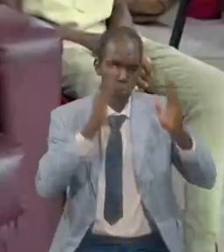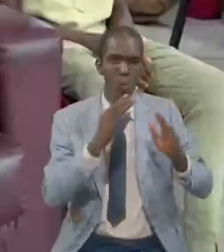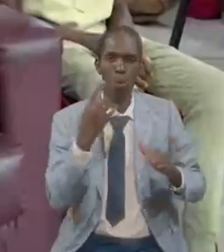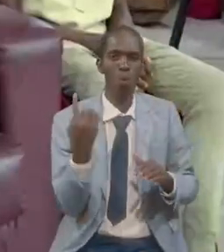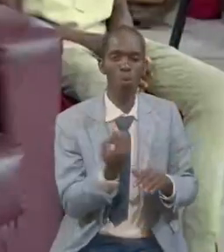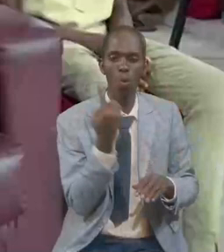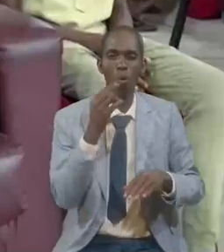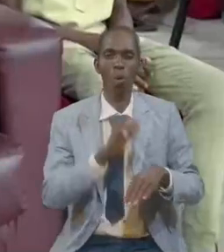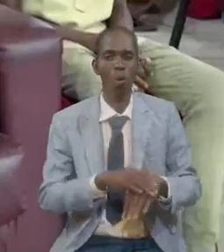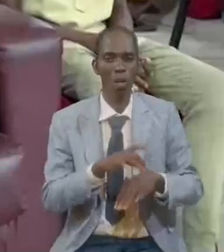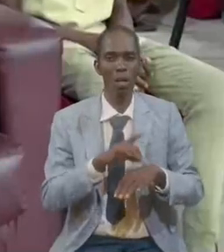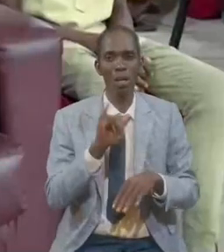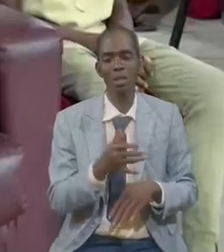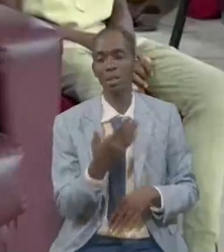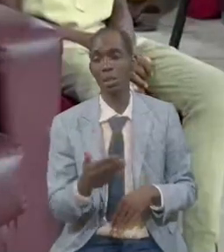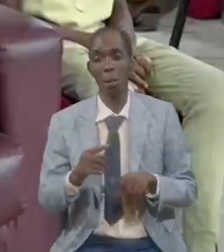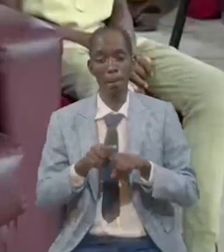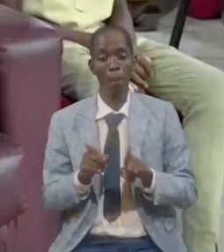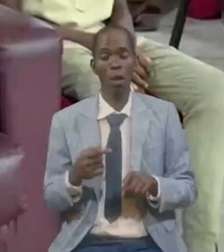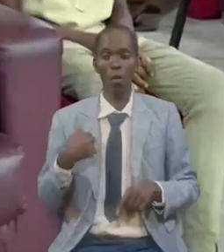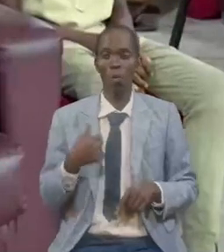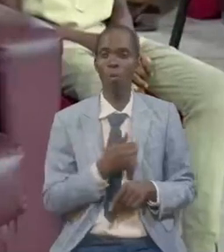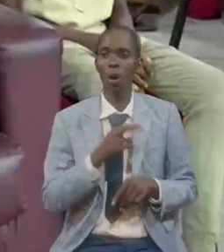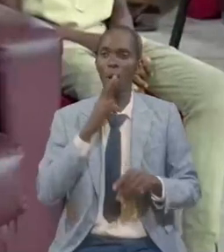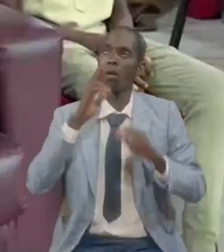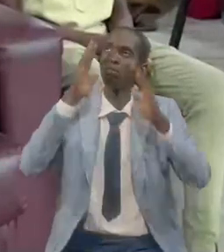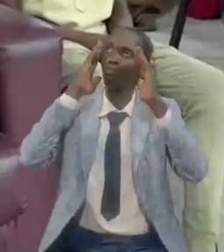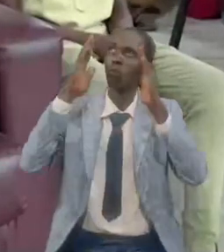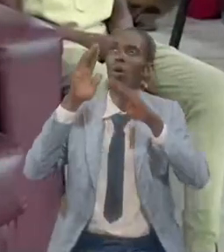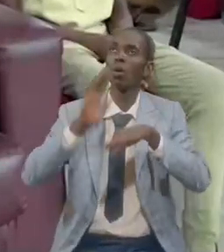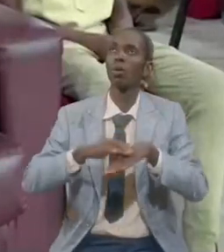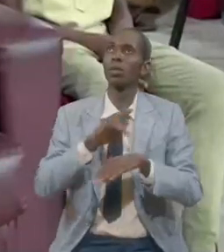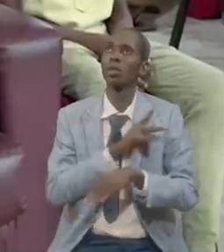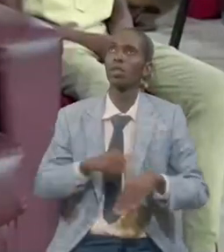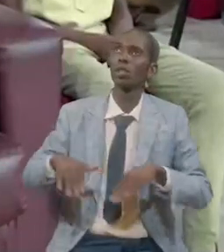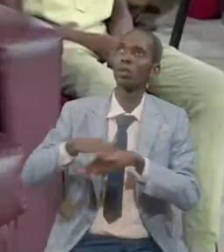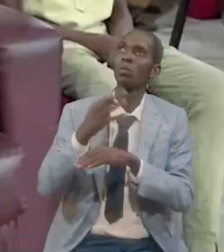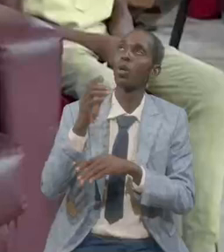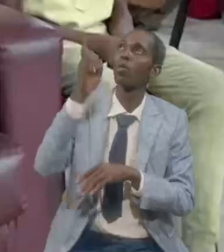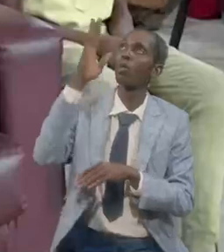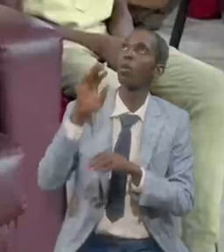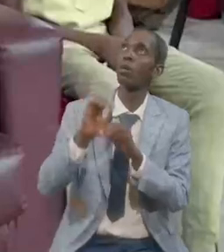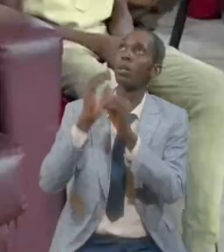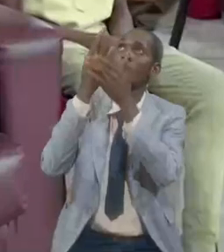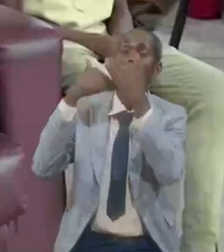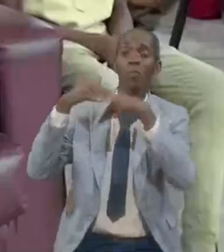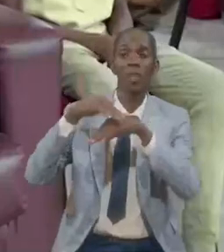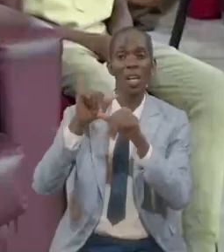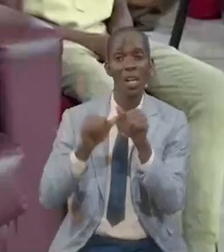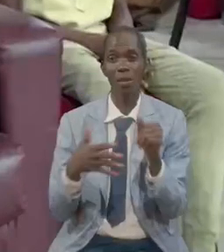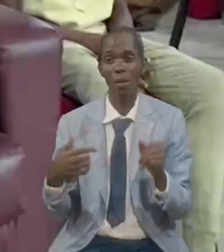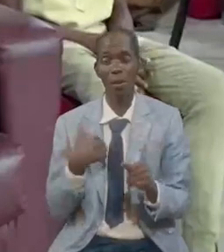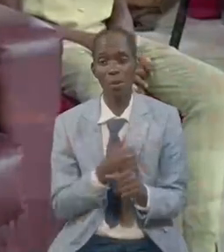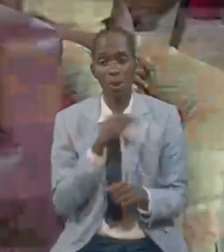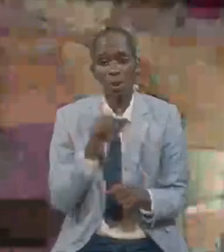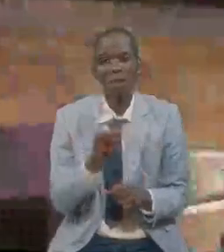les biens matériels. Mais nous nous concentrons sur le royaume de Dieu, sur le ciel. Tout ce dont nous avons besoin nous